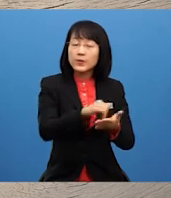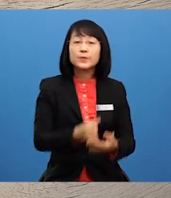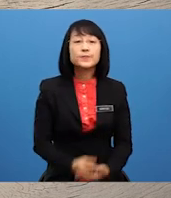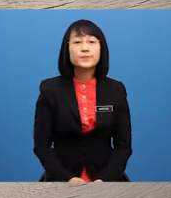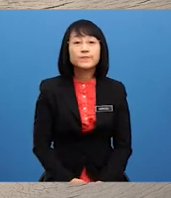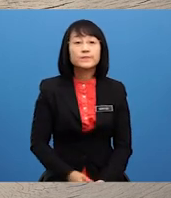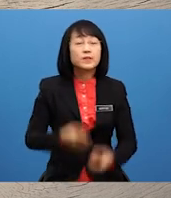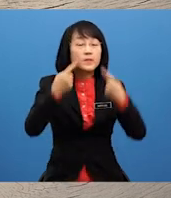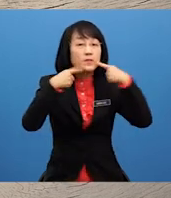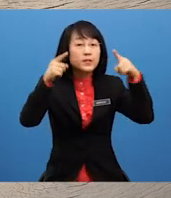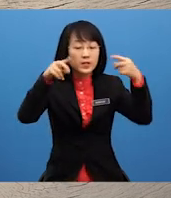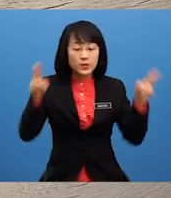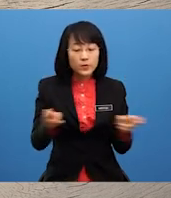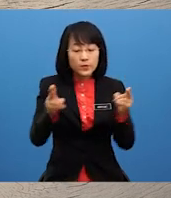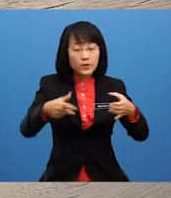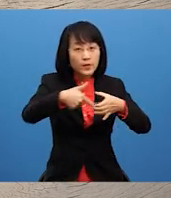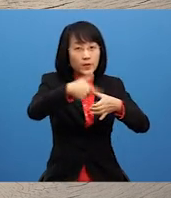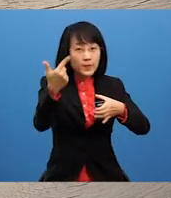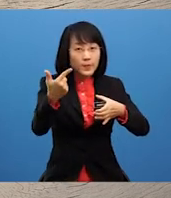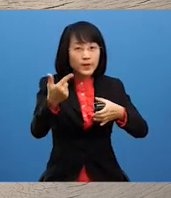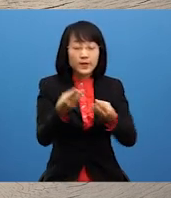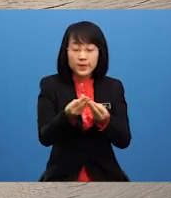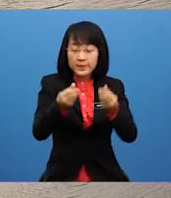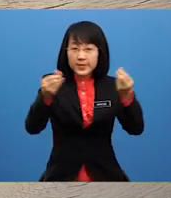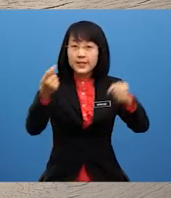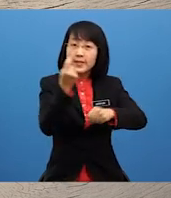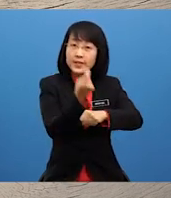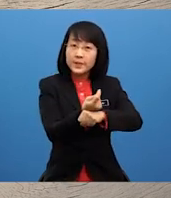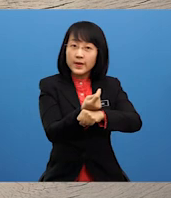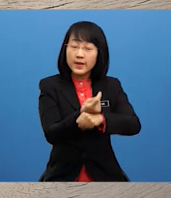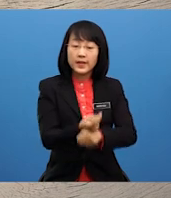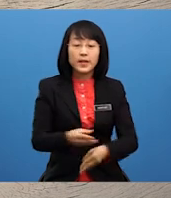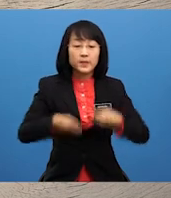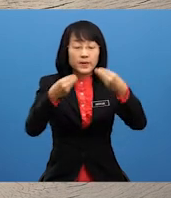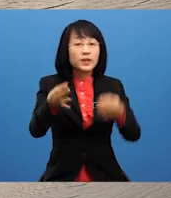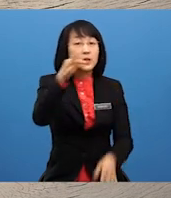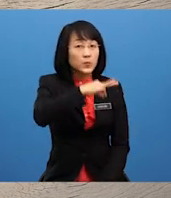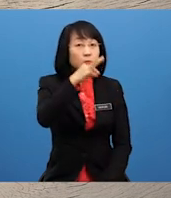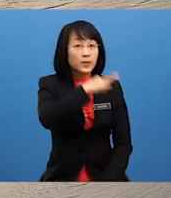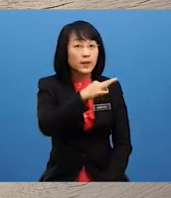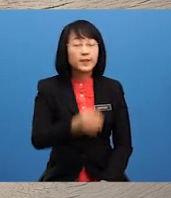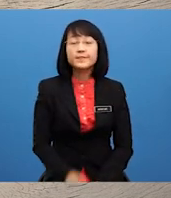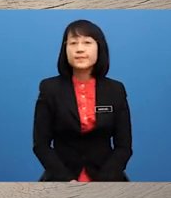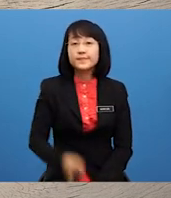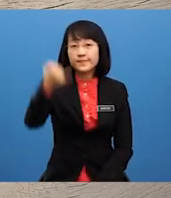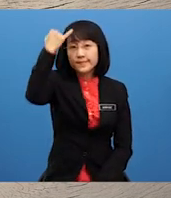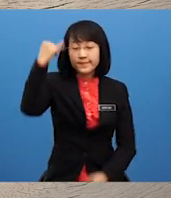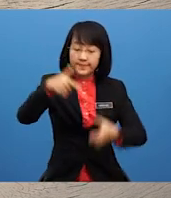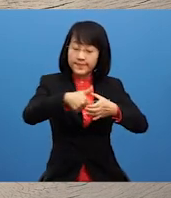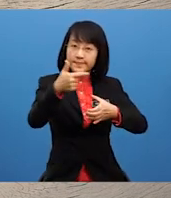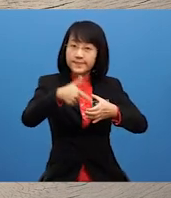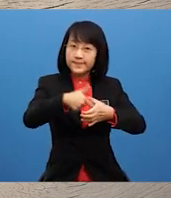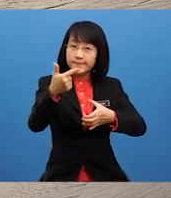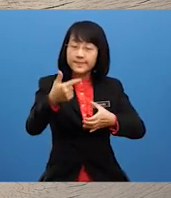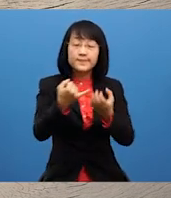berjaya mengusahakan lombong bijih timah dan memberikan keuntungan. Ilmu perlombongan akan